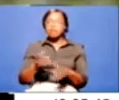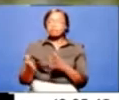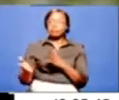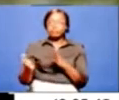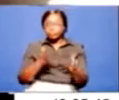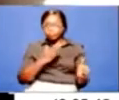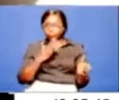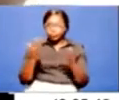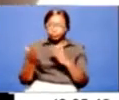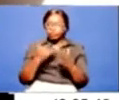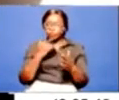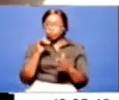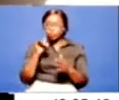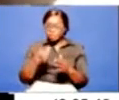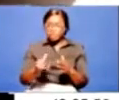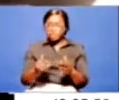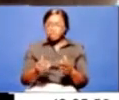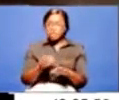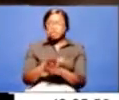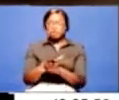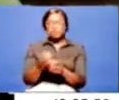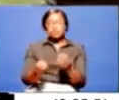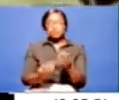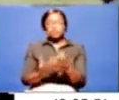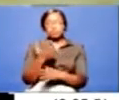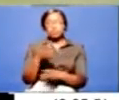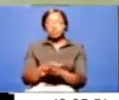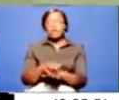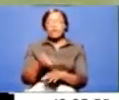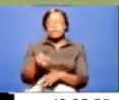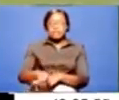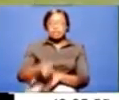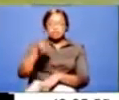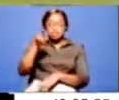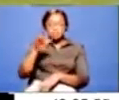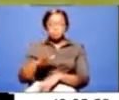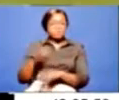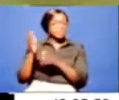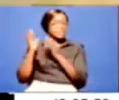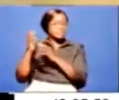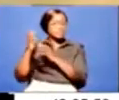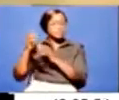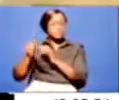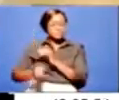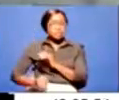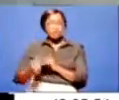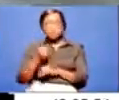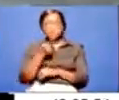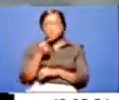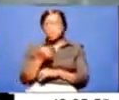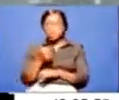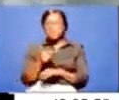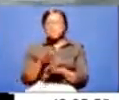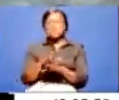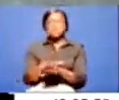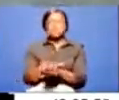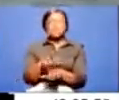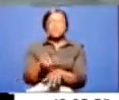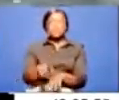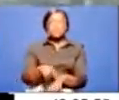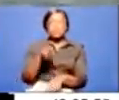samaki wako waweze kukua. Amira Abdallah ambaye ni mvuvi wa samaki katika eneo la Kilifi Kusini amesema kuwa wafugaji samaki